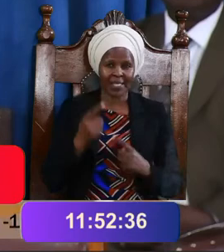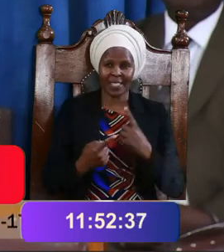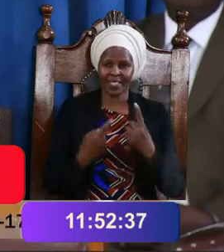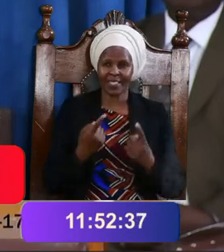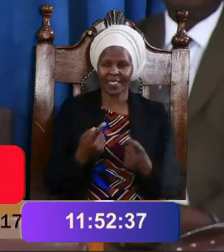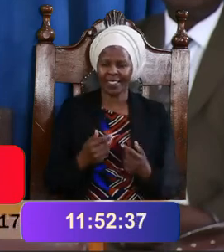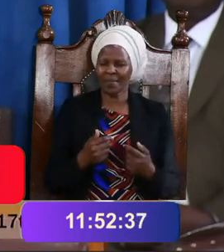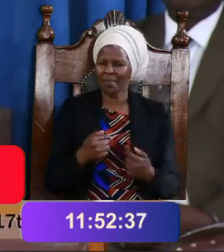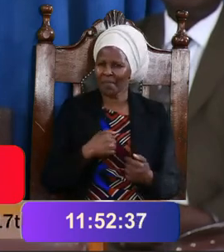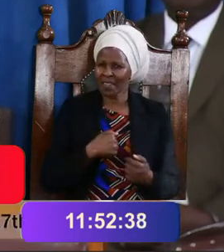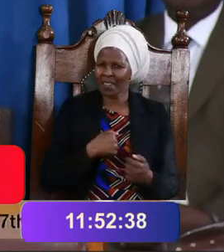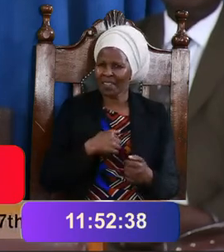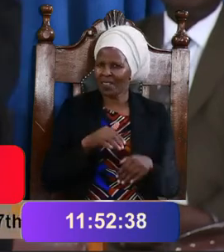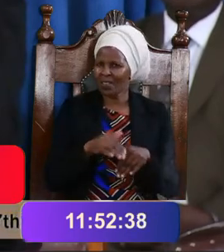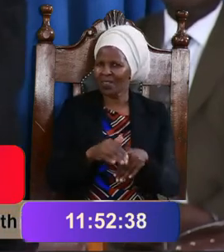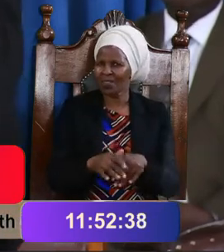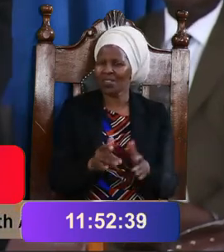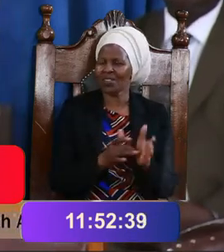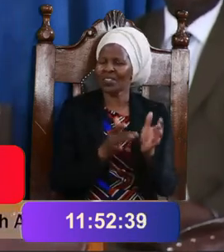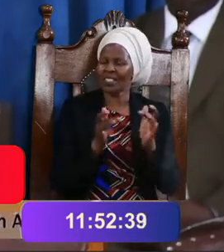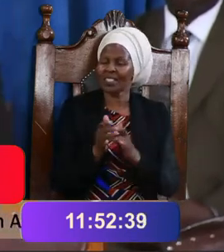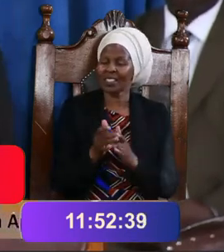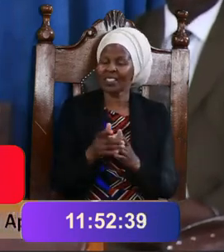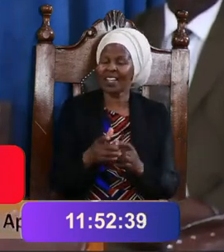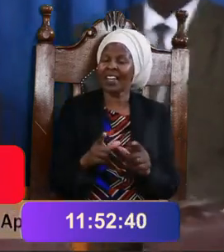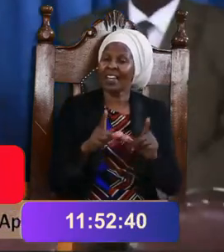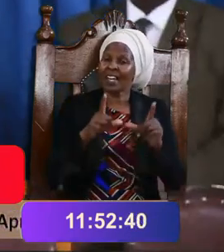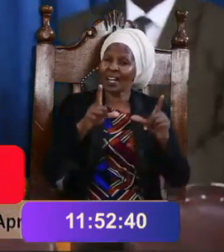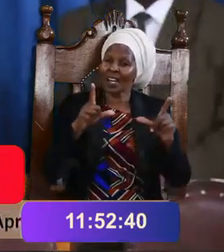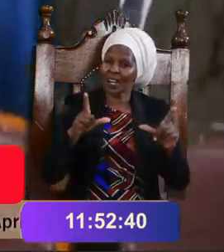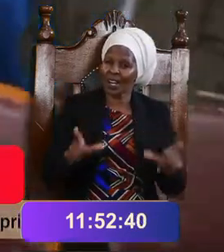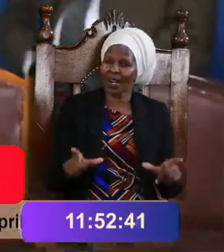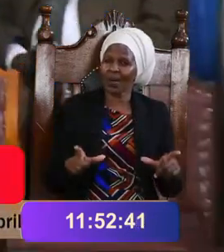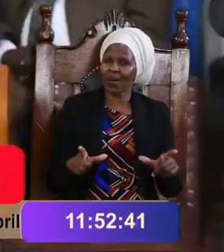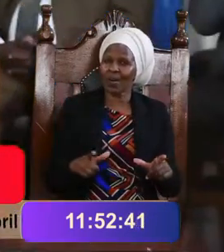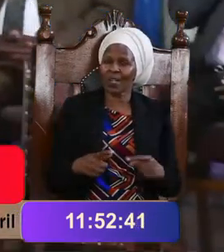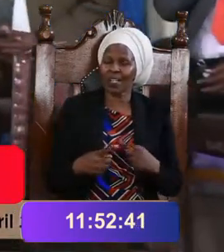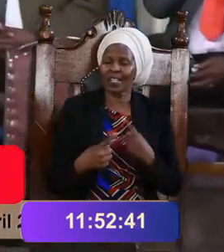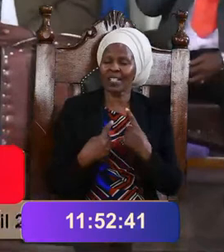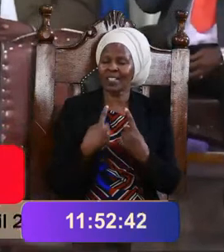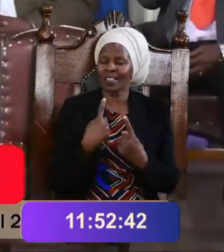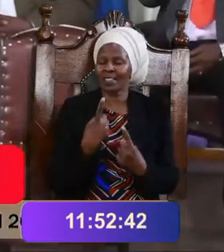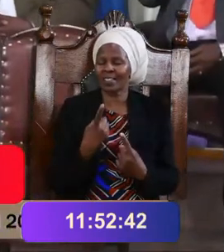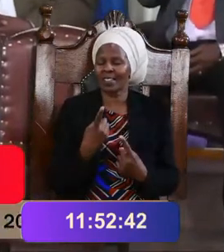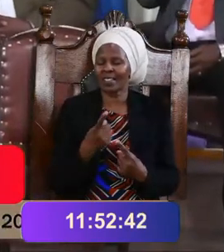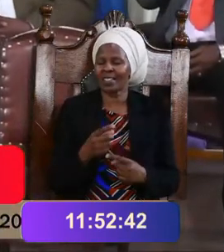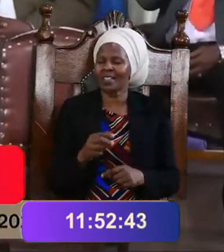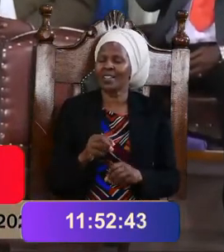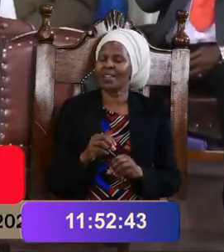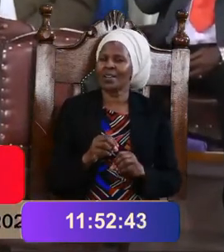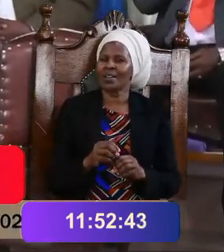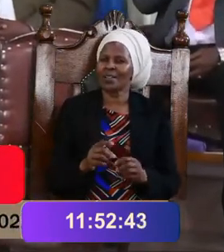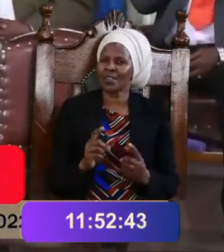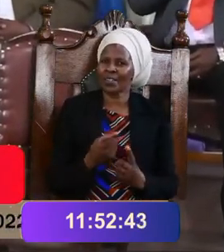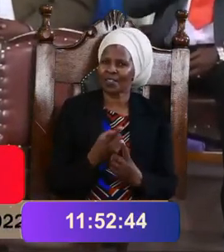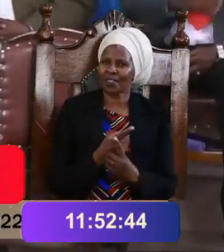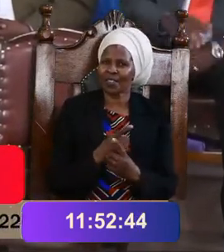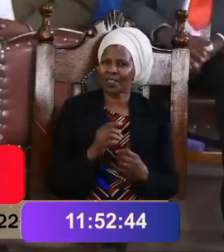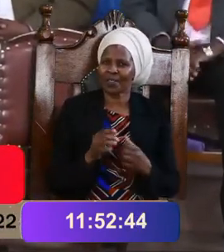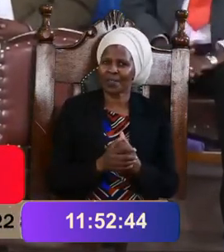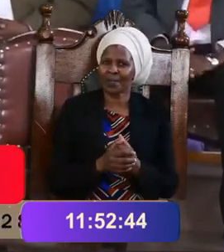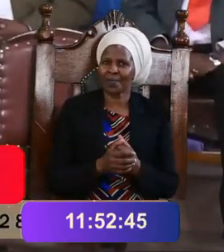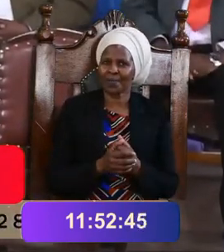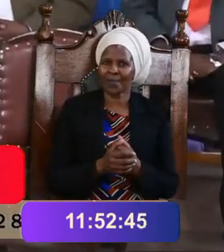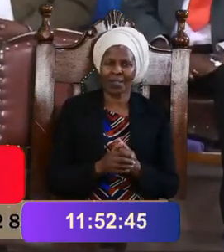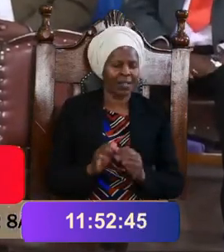mimi sifuati Yesu, ndio sana ile language yake, ile accent yake inakuwa inambetray. Ni kama mtu kutoka Roiro anasema,